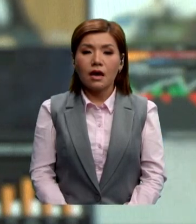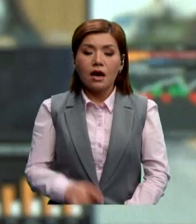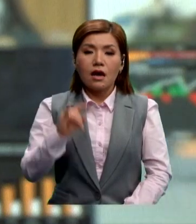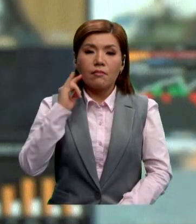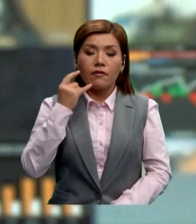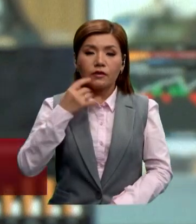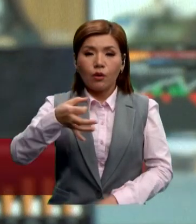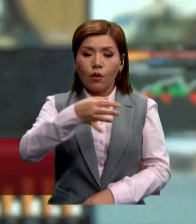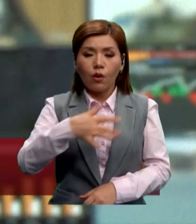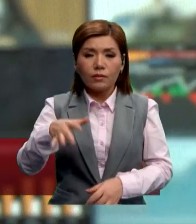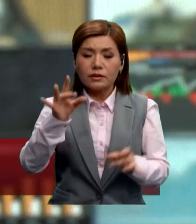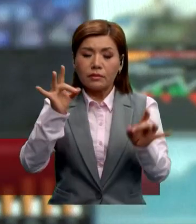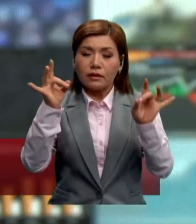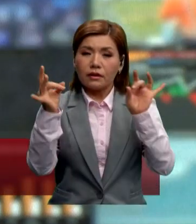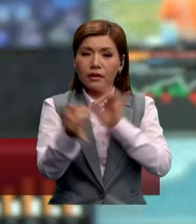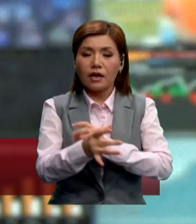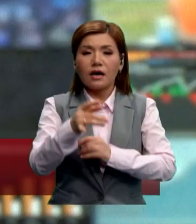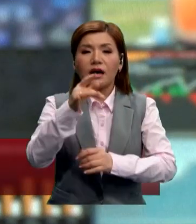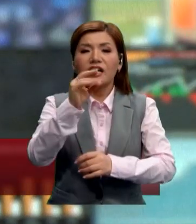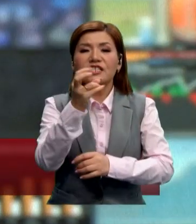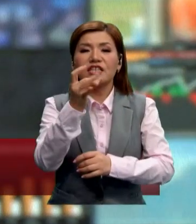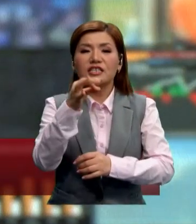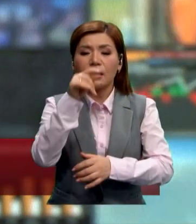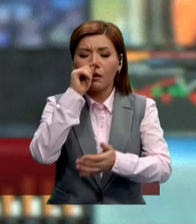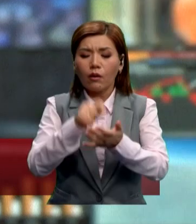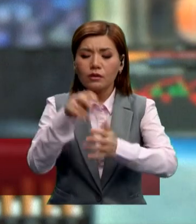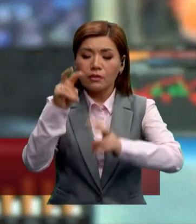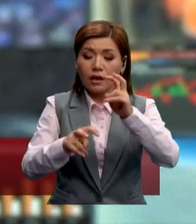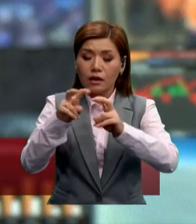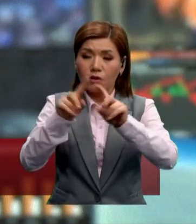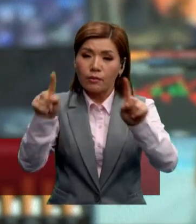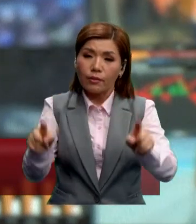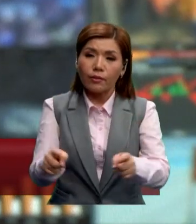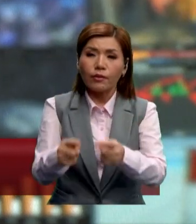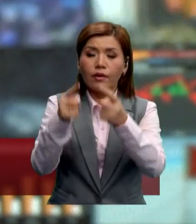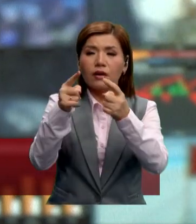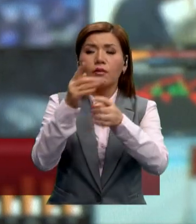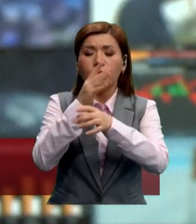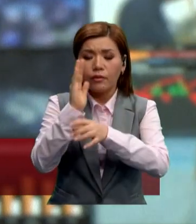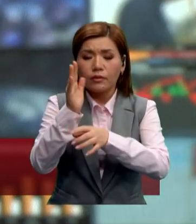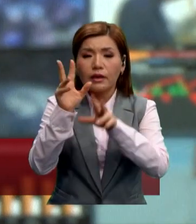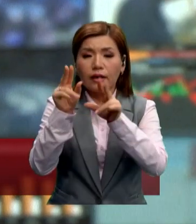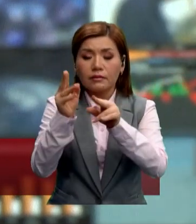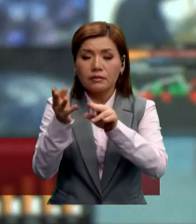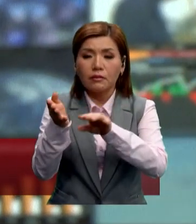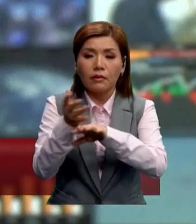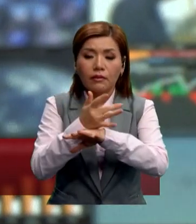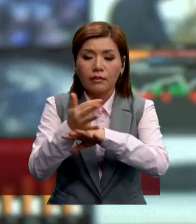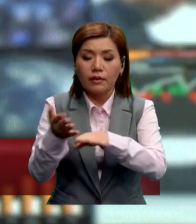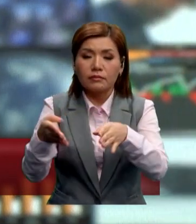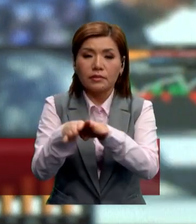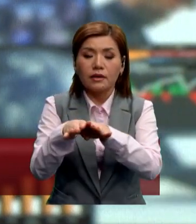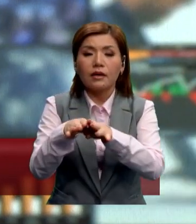Павлодар облысындағы әйгілі Қызылжар құс фабрикасының жаңарып, жаңғырамыз деп жабылғанына бір жыл өтті. Былтыр өндірісін тоқтатқан